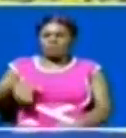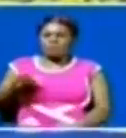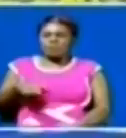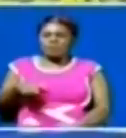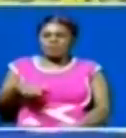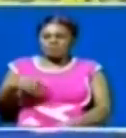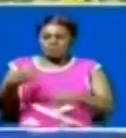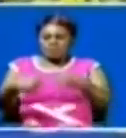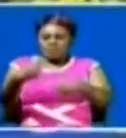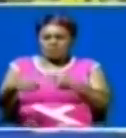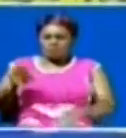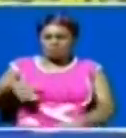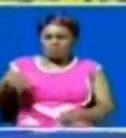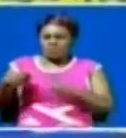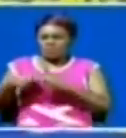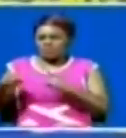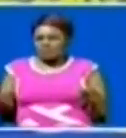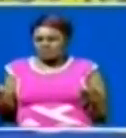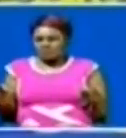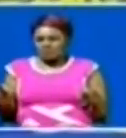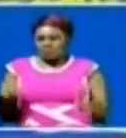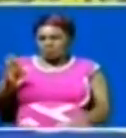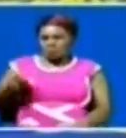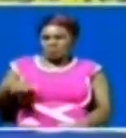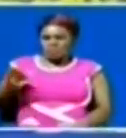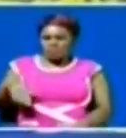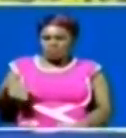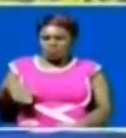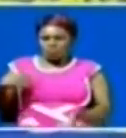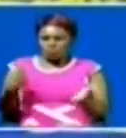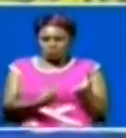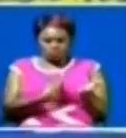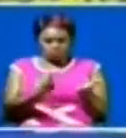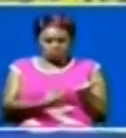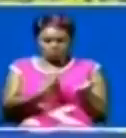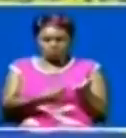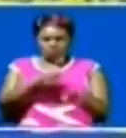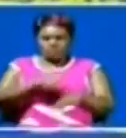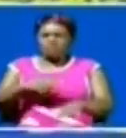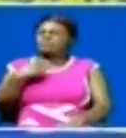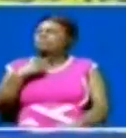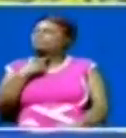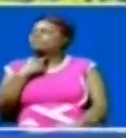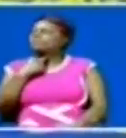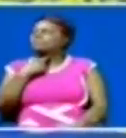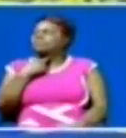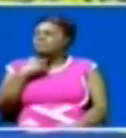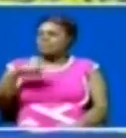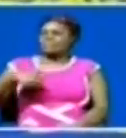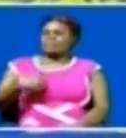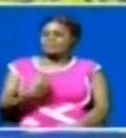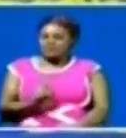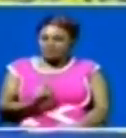Na maendeleo ya wanawake ilianzishwa na wakina mama ya wasungu during colonial time. Na sisi